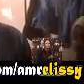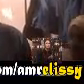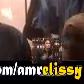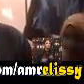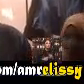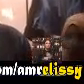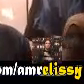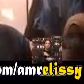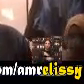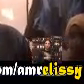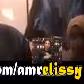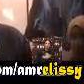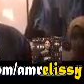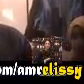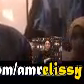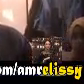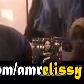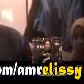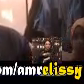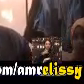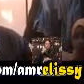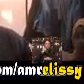المواطن